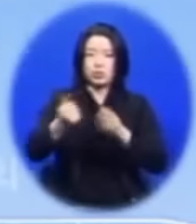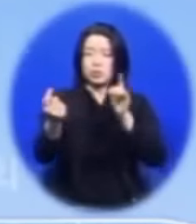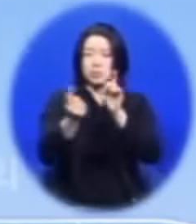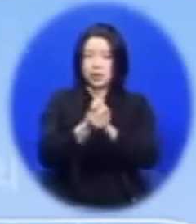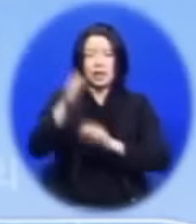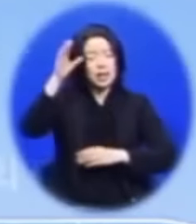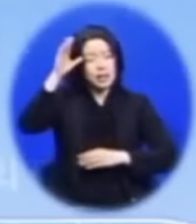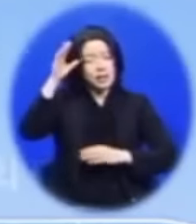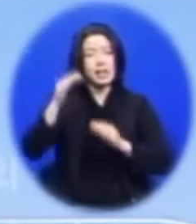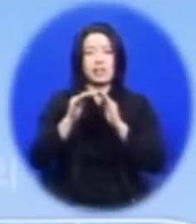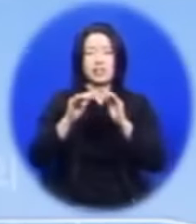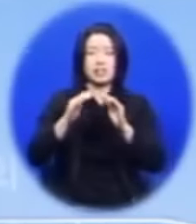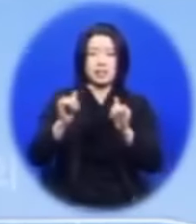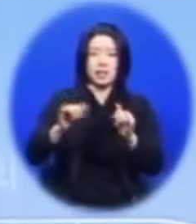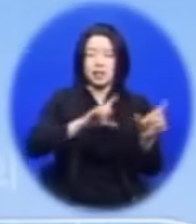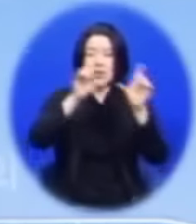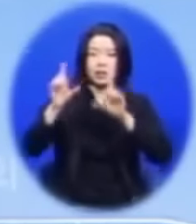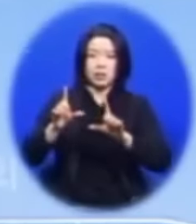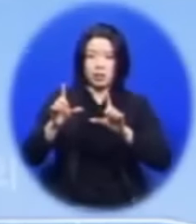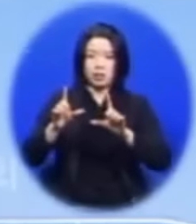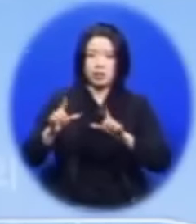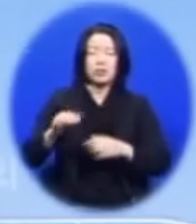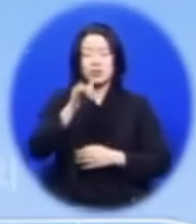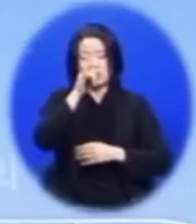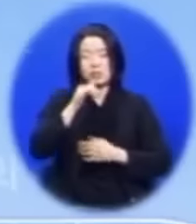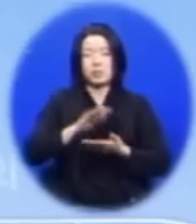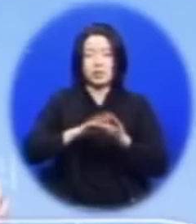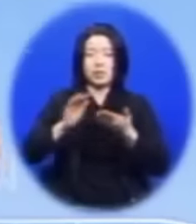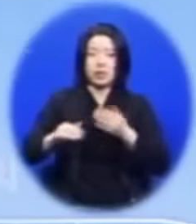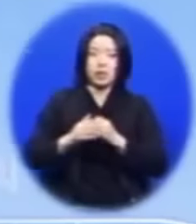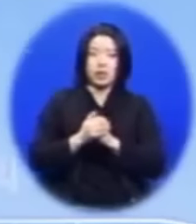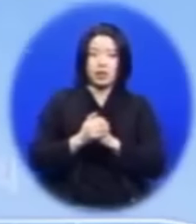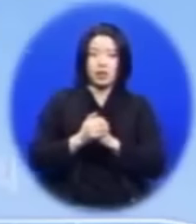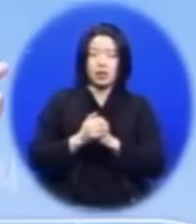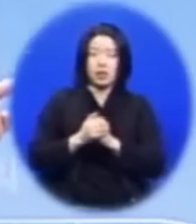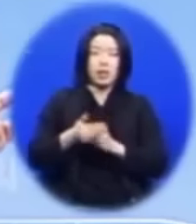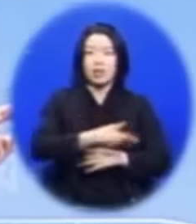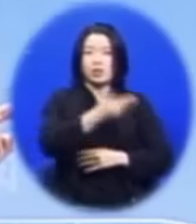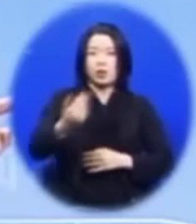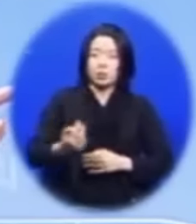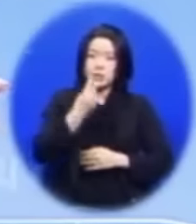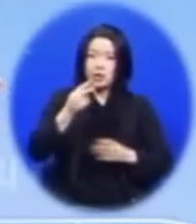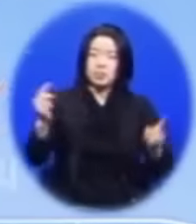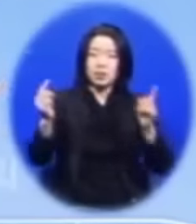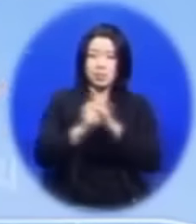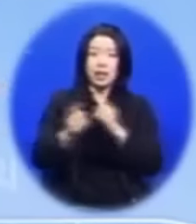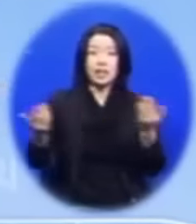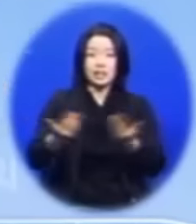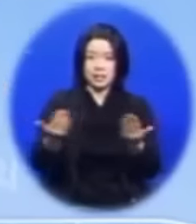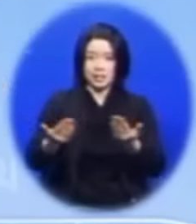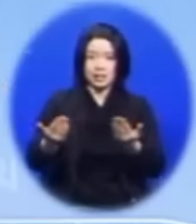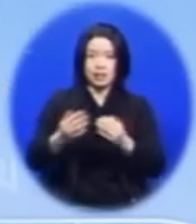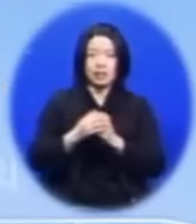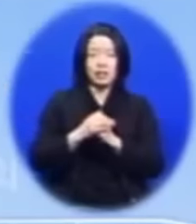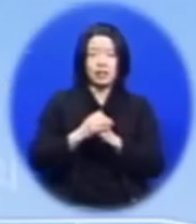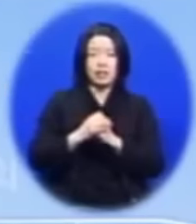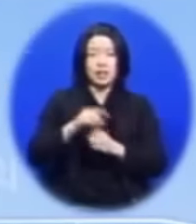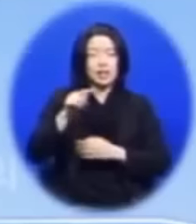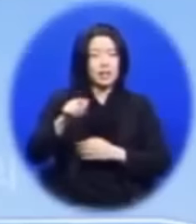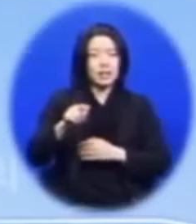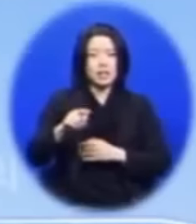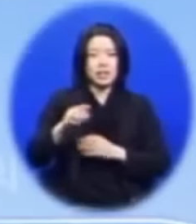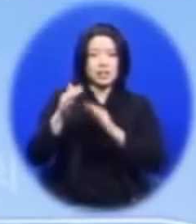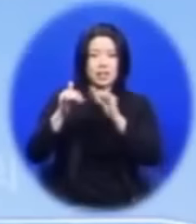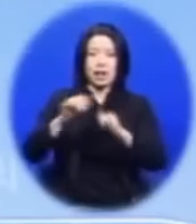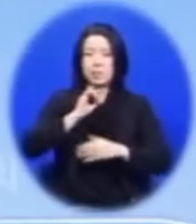삶을 살고 있습니다 여러분 생명이 바뀌는 일이요 이분